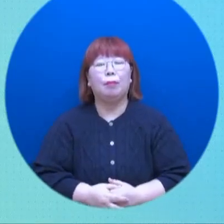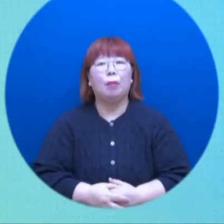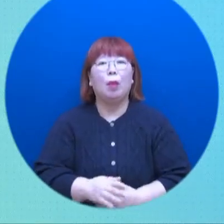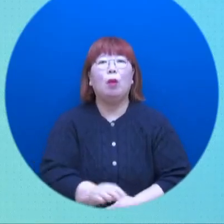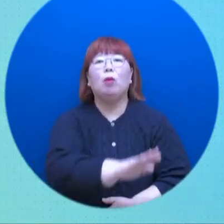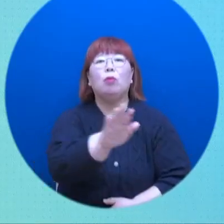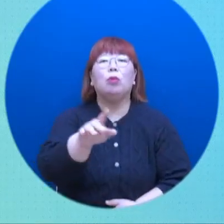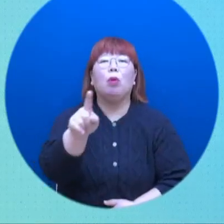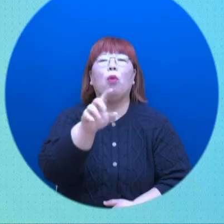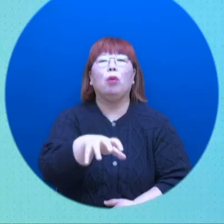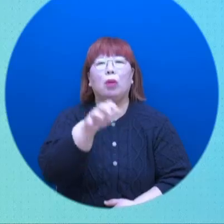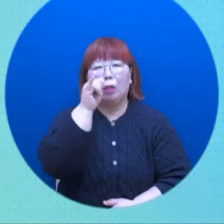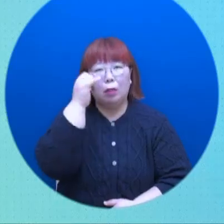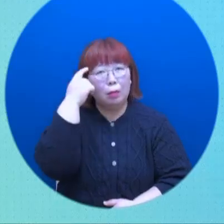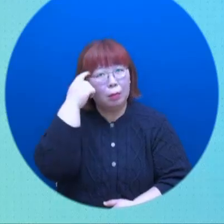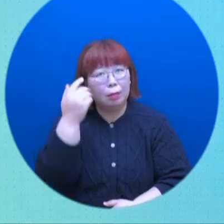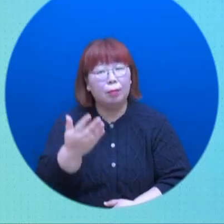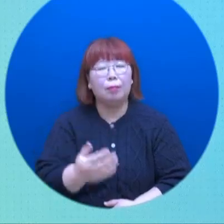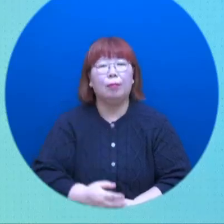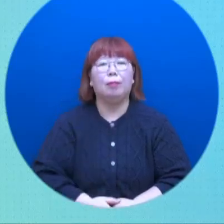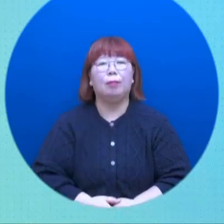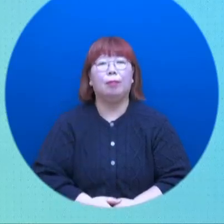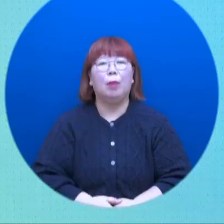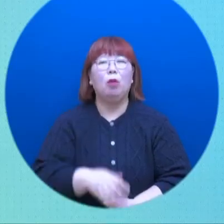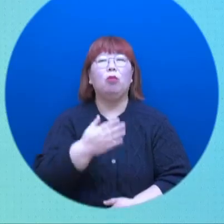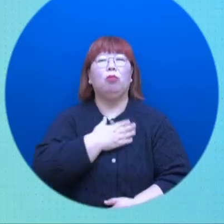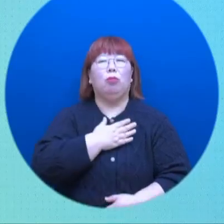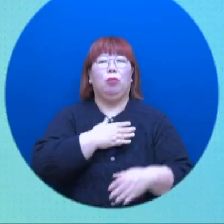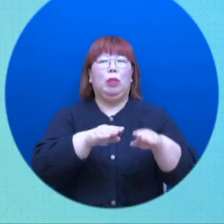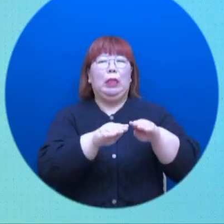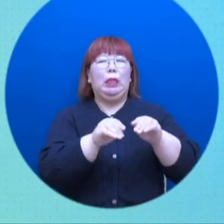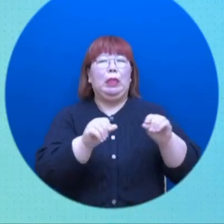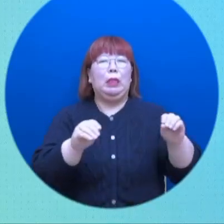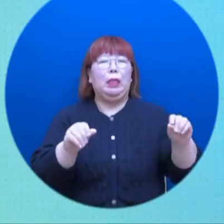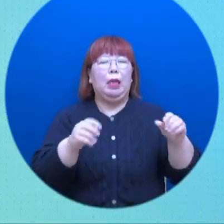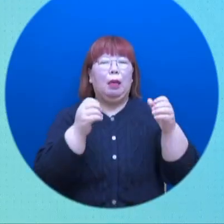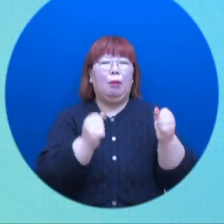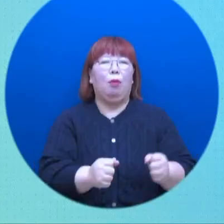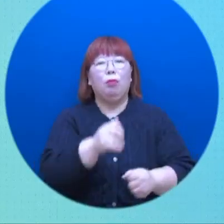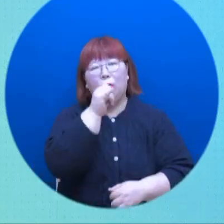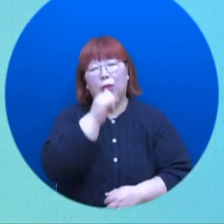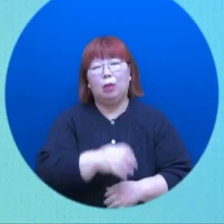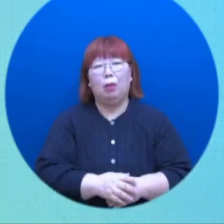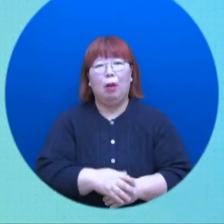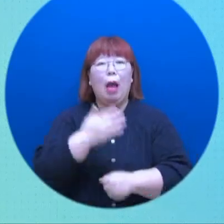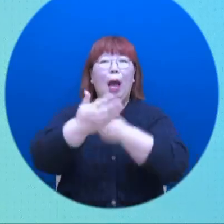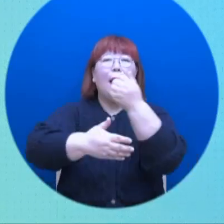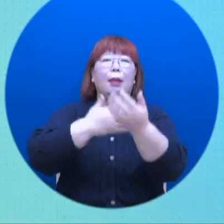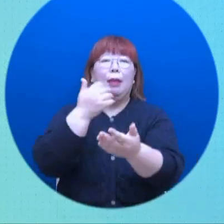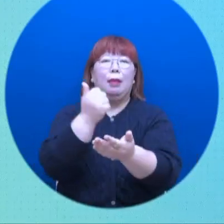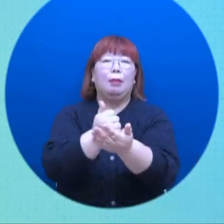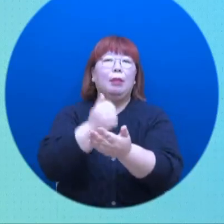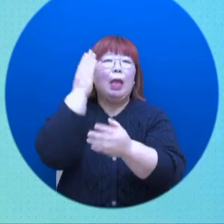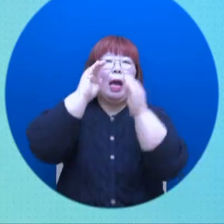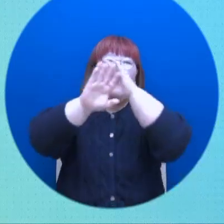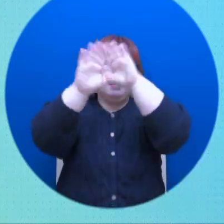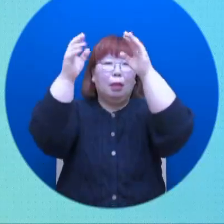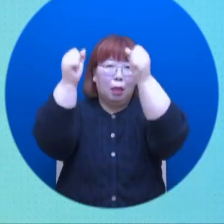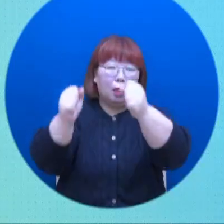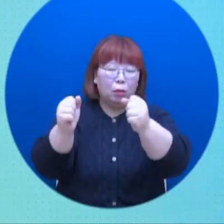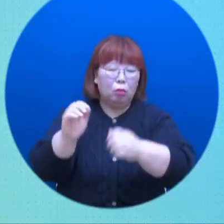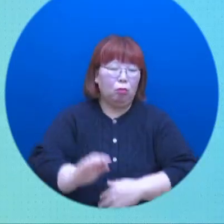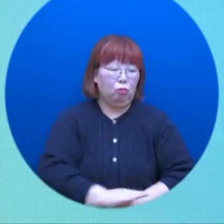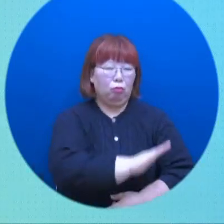우리는 어디에 있습니까? 땅에 있어요. 땅에. 하나님은 하늘에 계시고